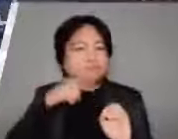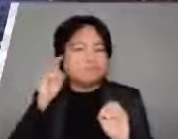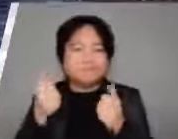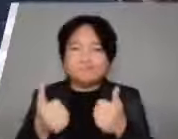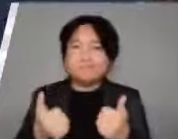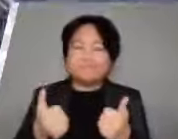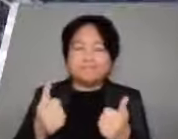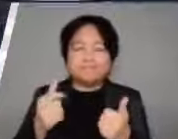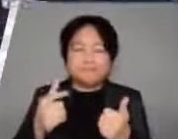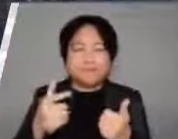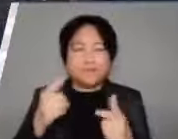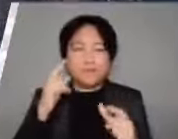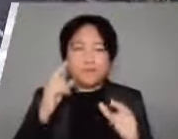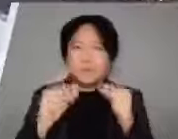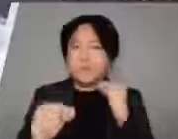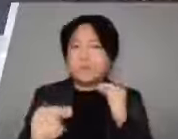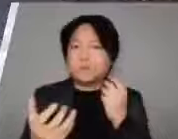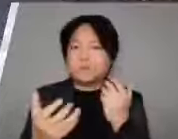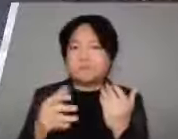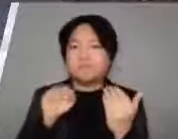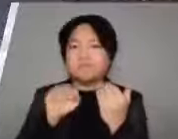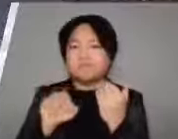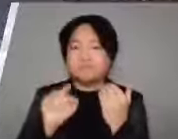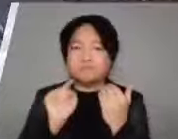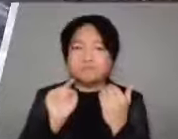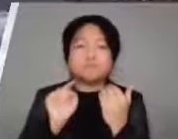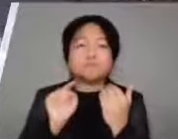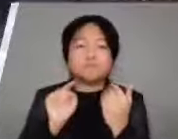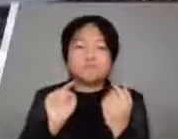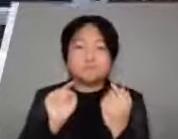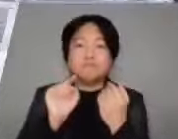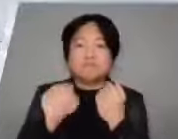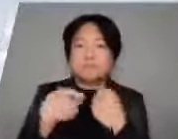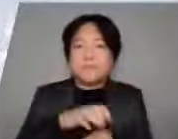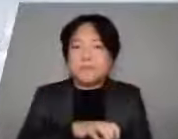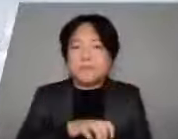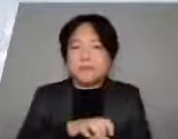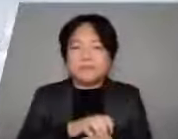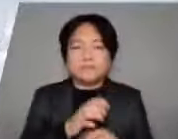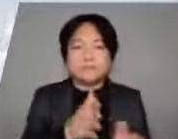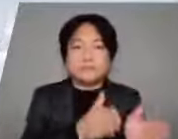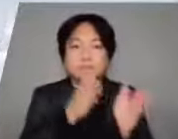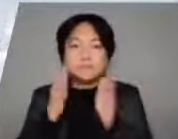mga yan na papunta ng Makati sa mga oras na ito. Tingnan natin sa EDSA, Kamuning.